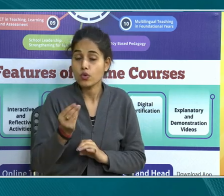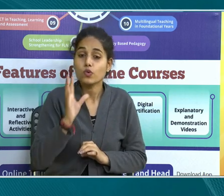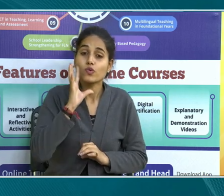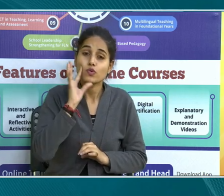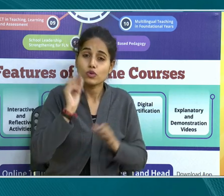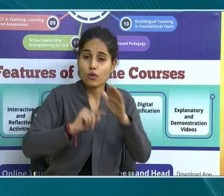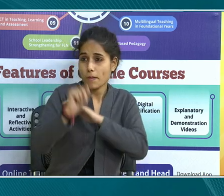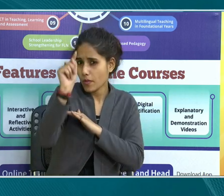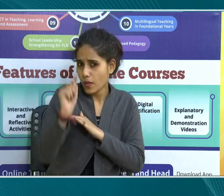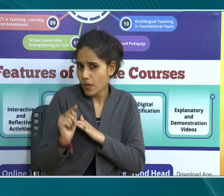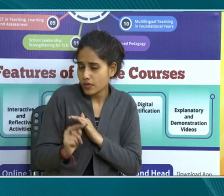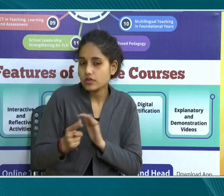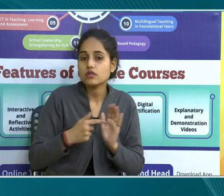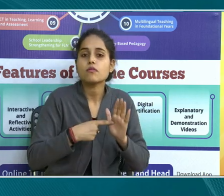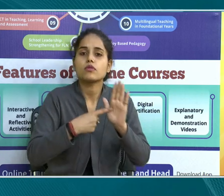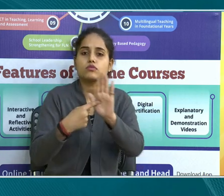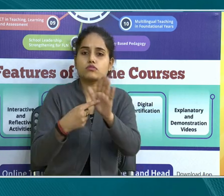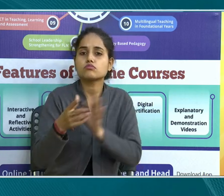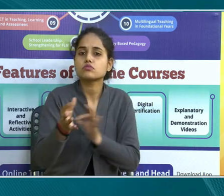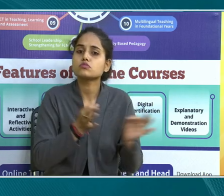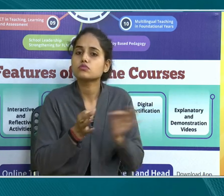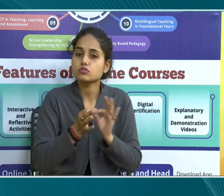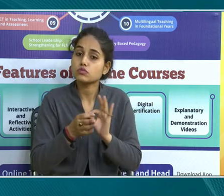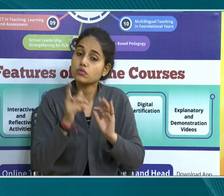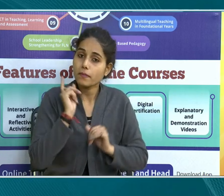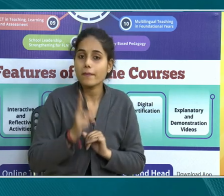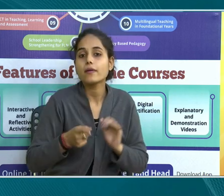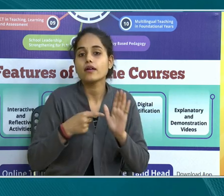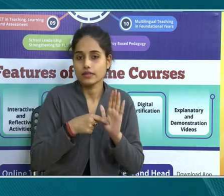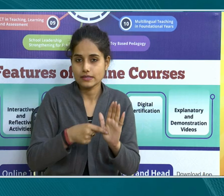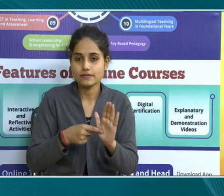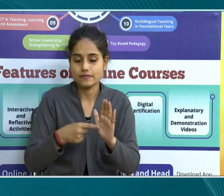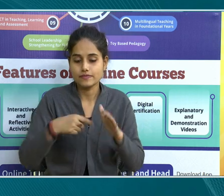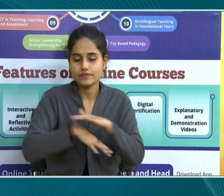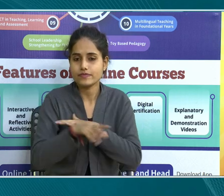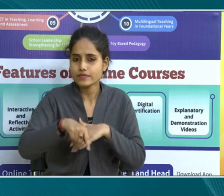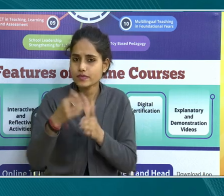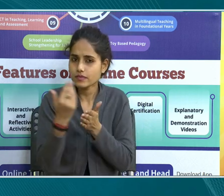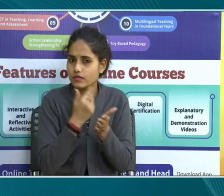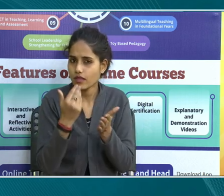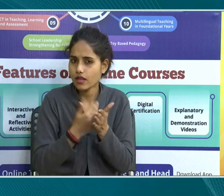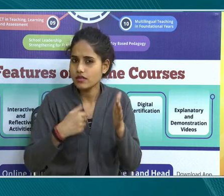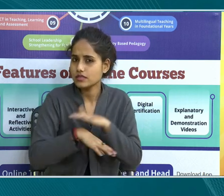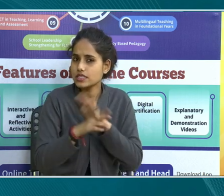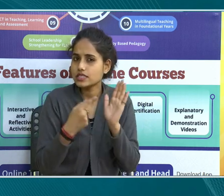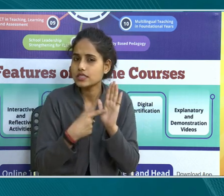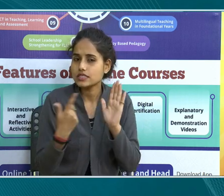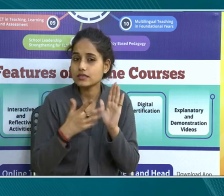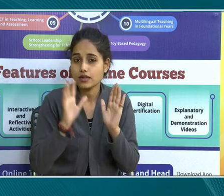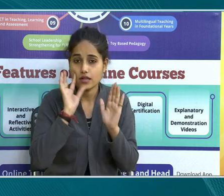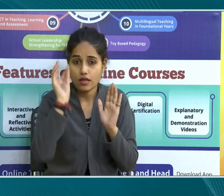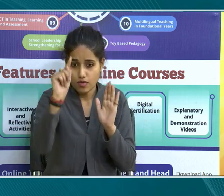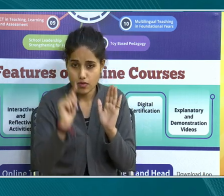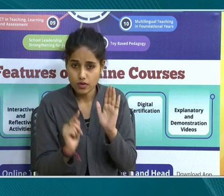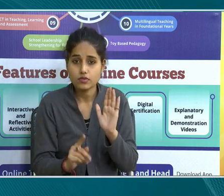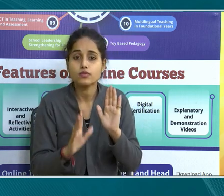इपलों को मुत हैं